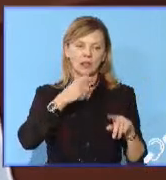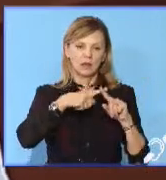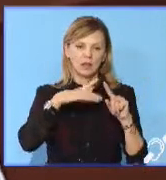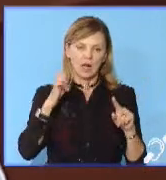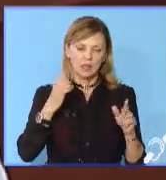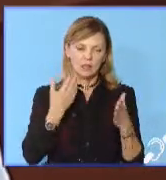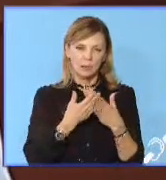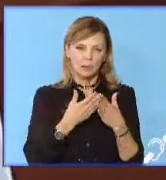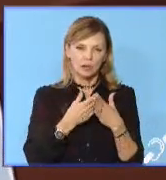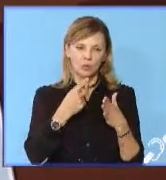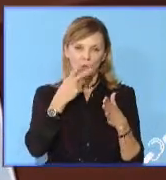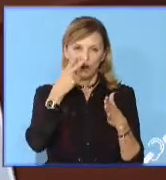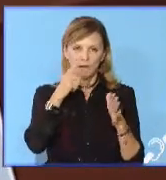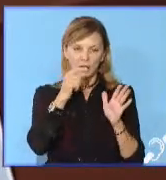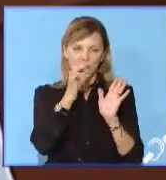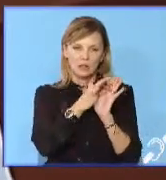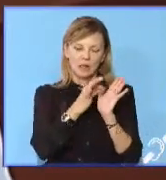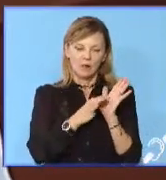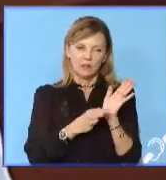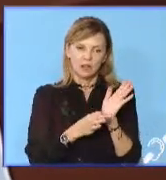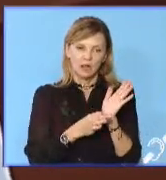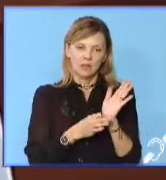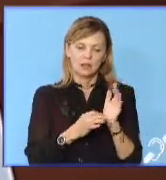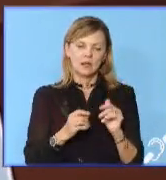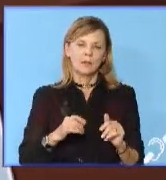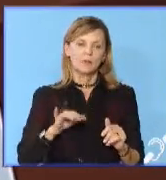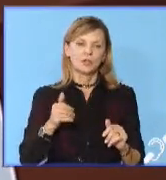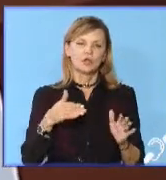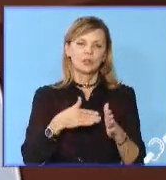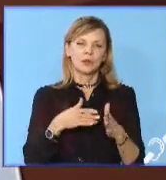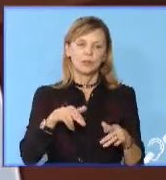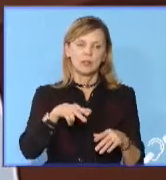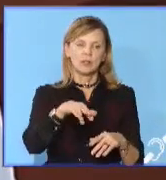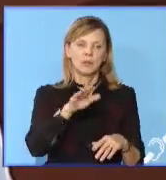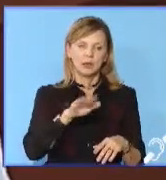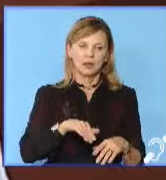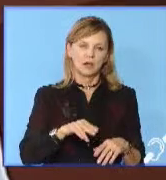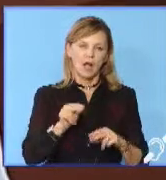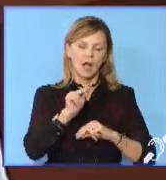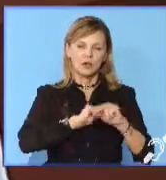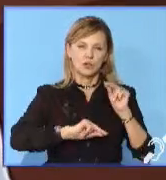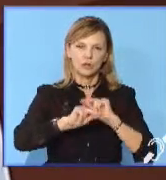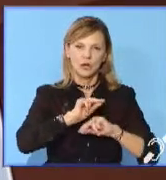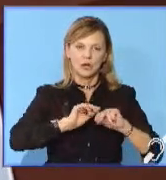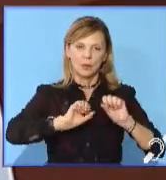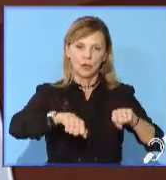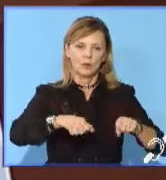pentru a fi luat în evidențele fiscale cu bunul respectiv, trebuie să meargă la asociația de